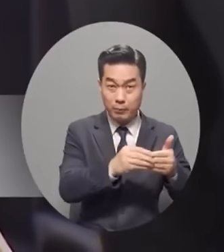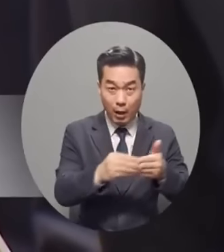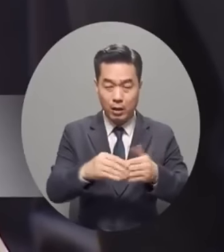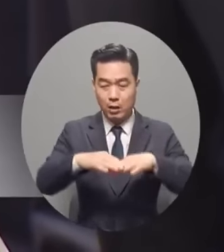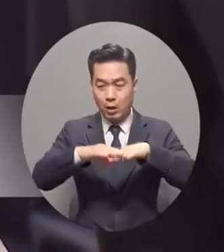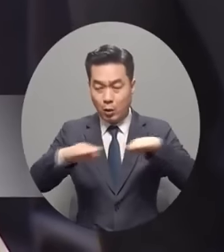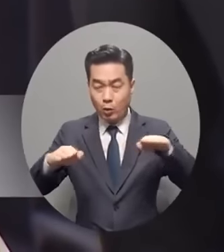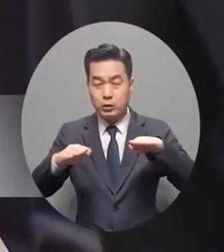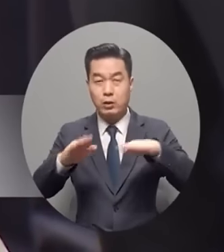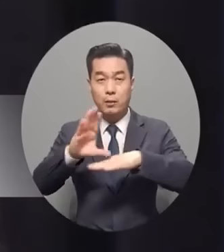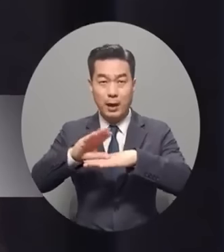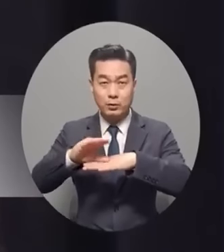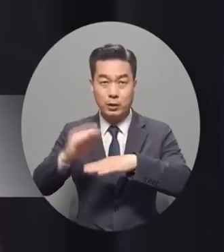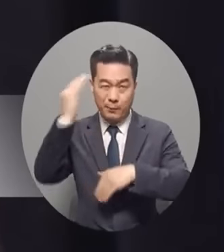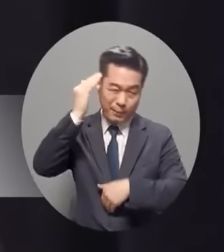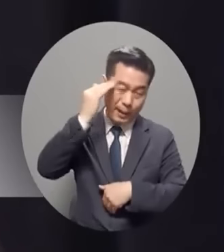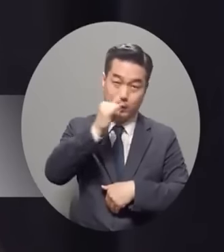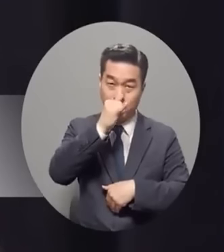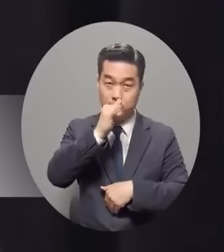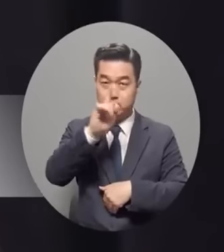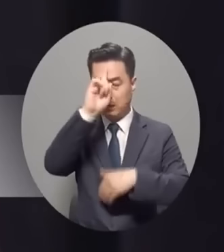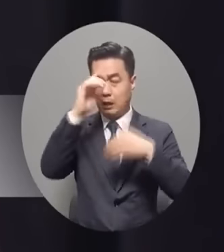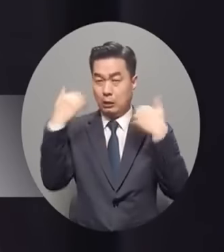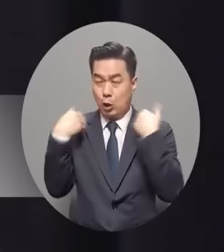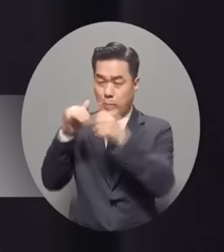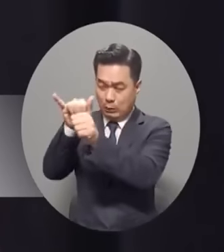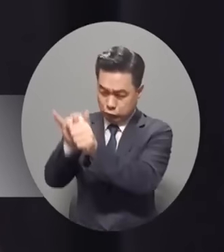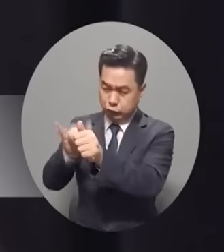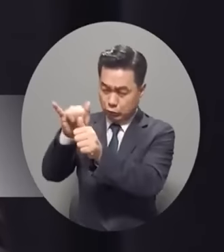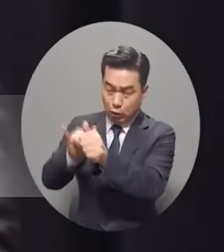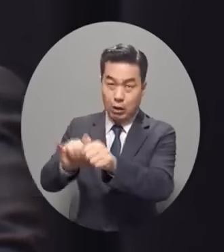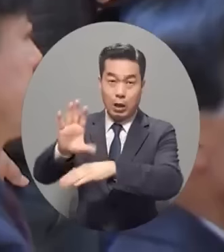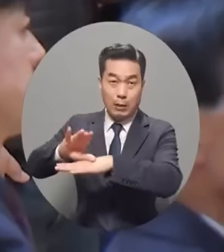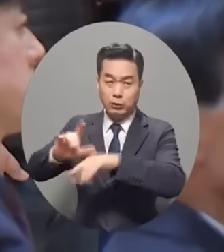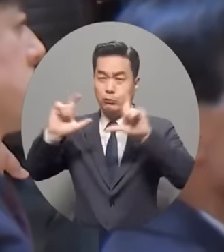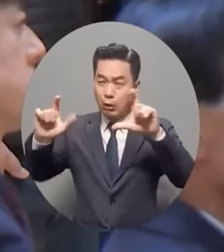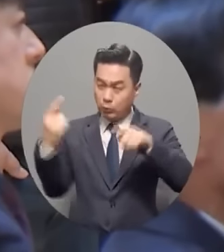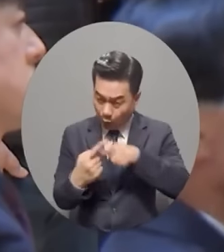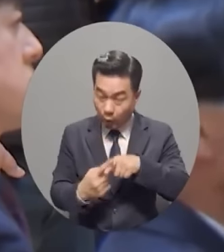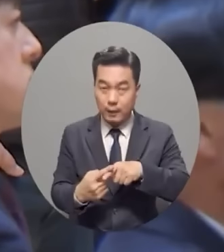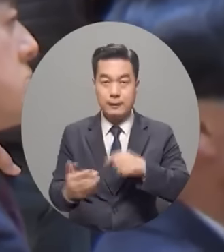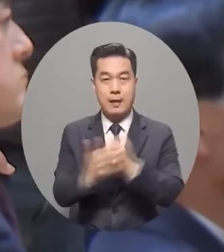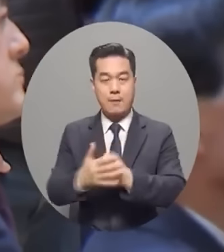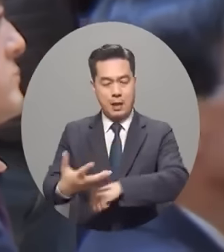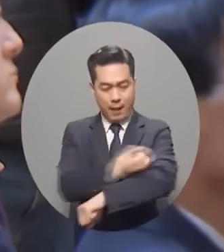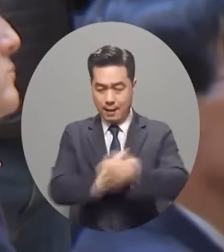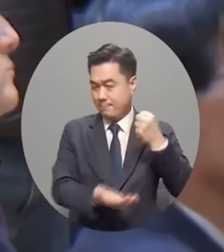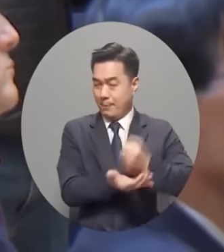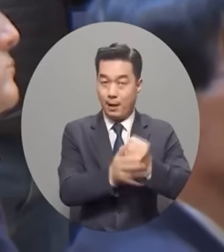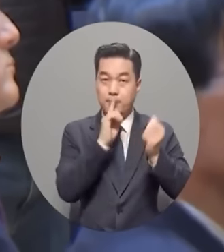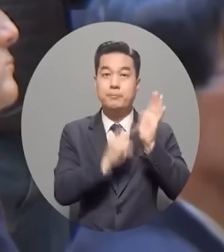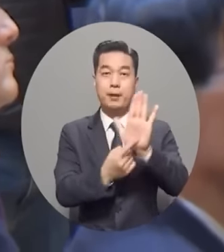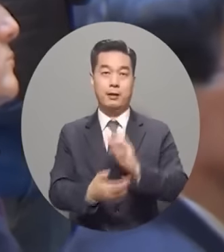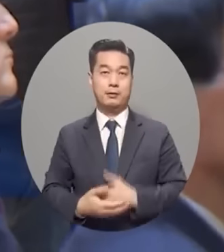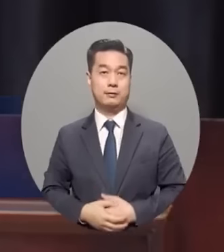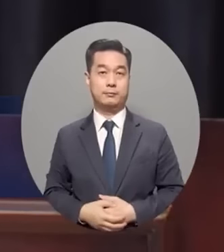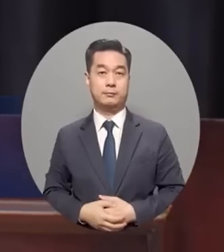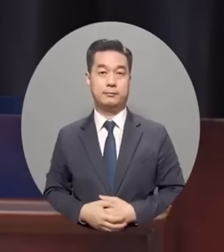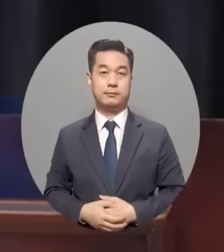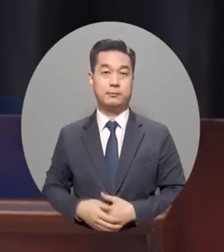공정방송을 훼손했던 김 사장이 정권 충성방송을 하겠다고 선언한 것이라며 거세게 항의했습니다. 그럼 왜